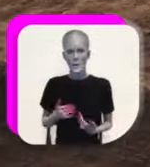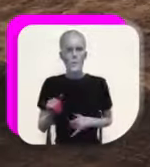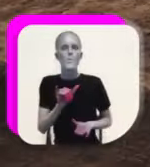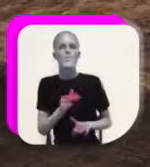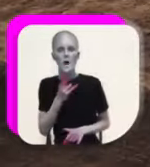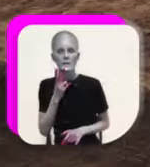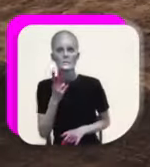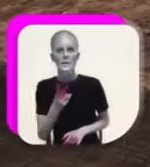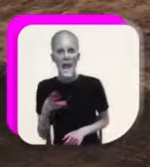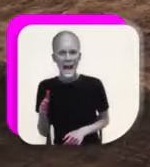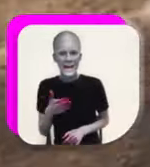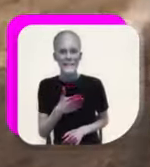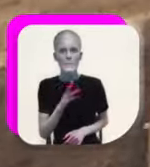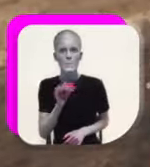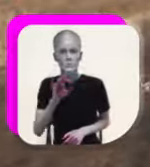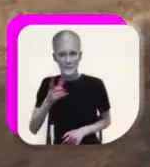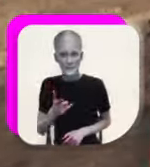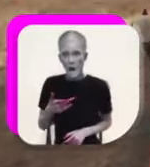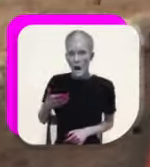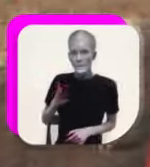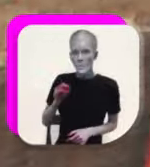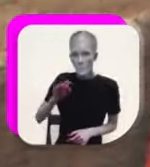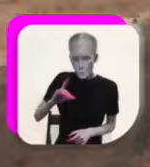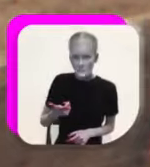Куда смотреть? Рыбий пузырь? Рыбий